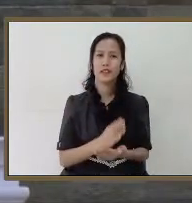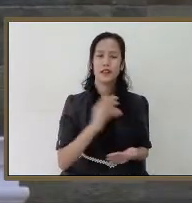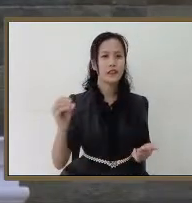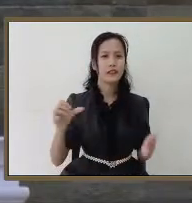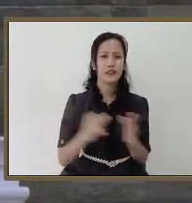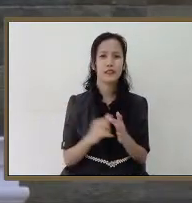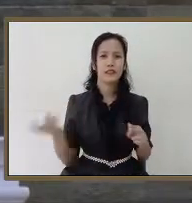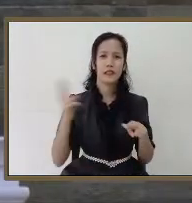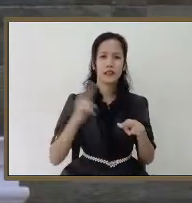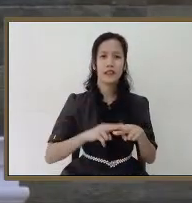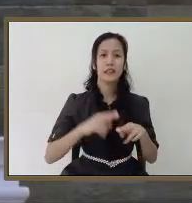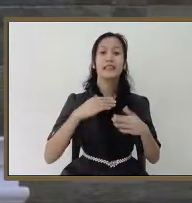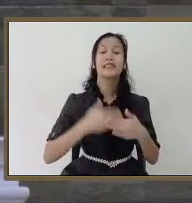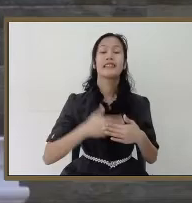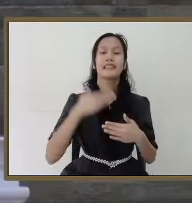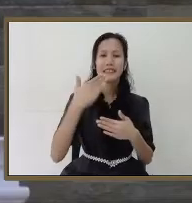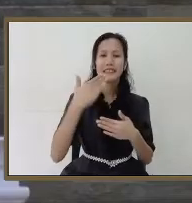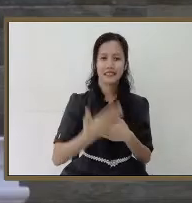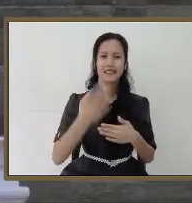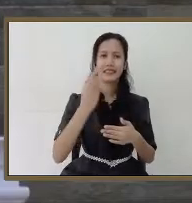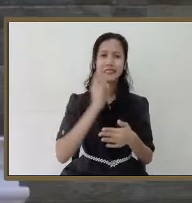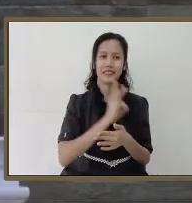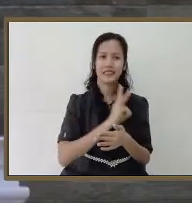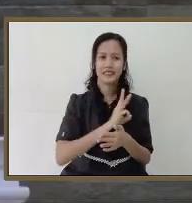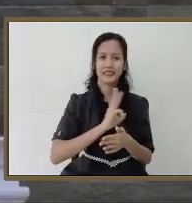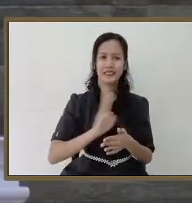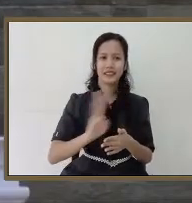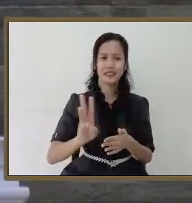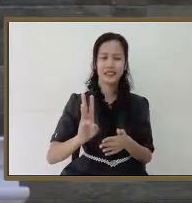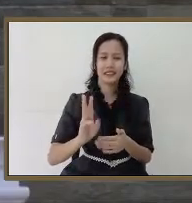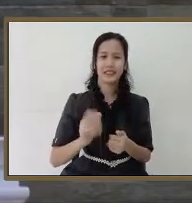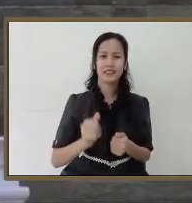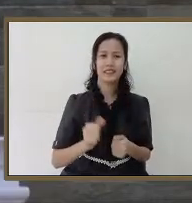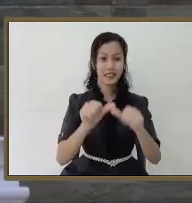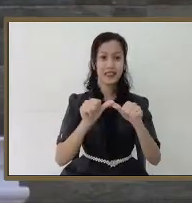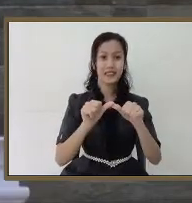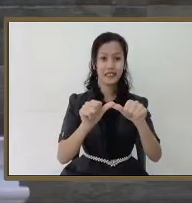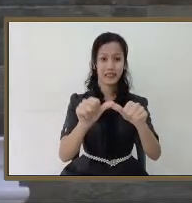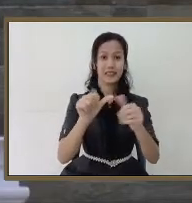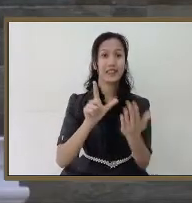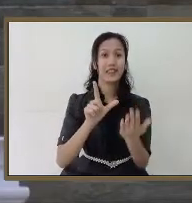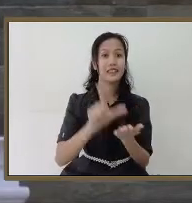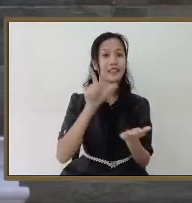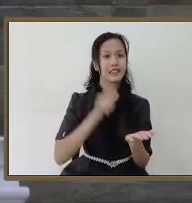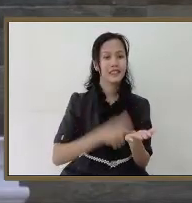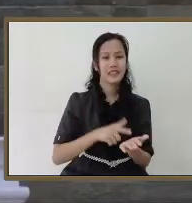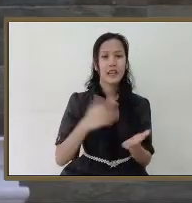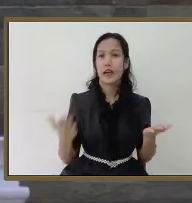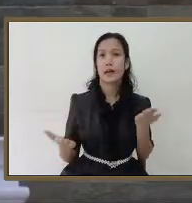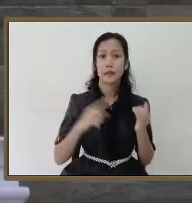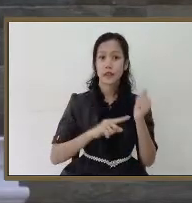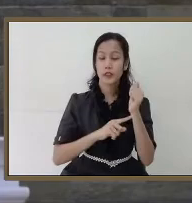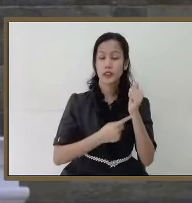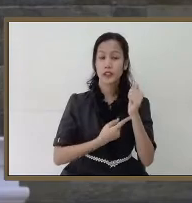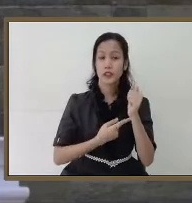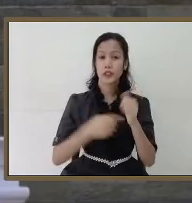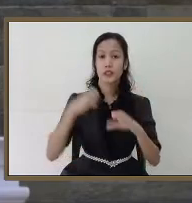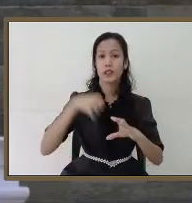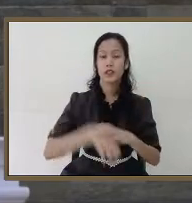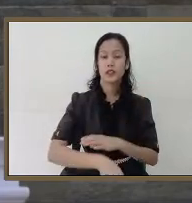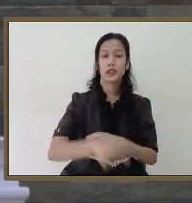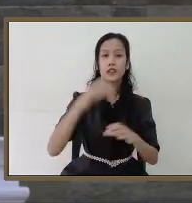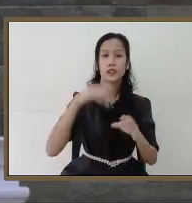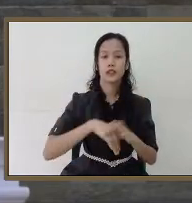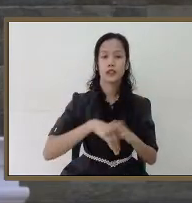dadagdagan po natin ito next week. Dadagdagan ko lamang po ito na next week and baka simulan na rin natin pumasok sa Book of Nehemiah.